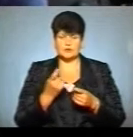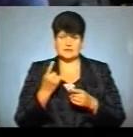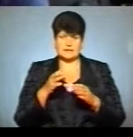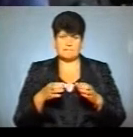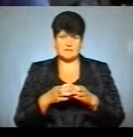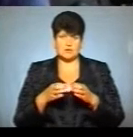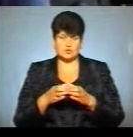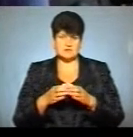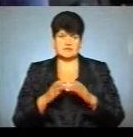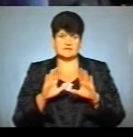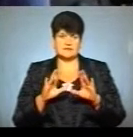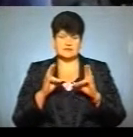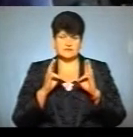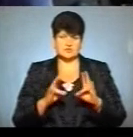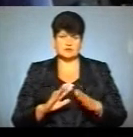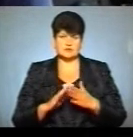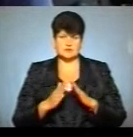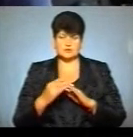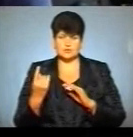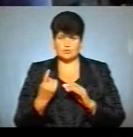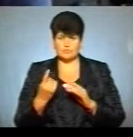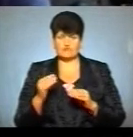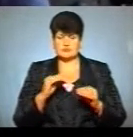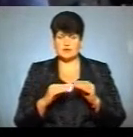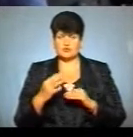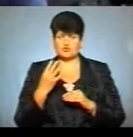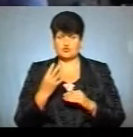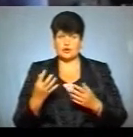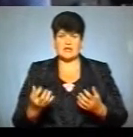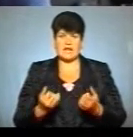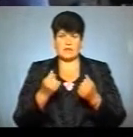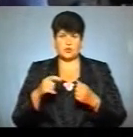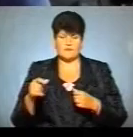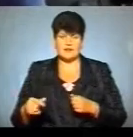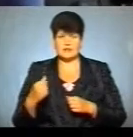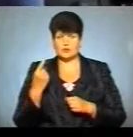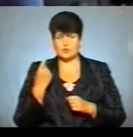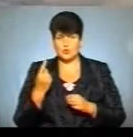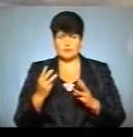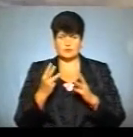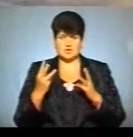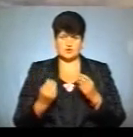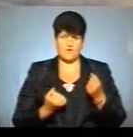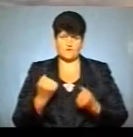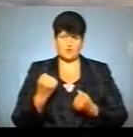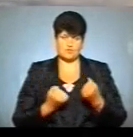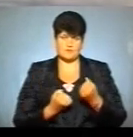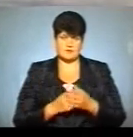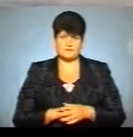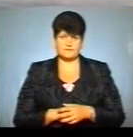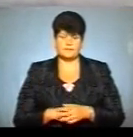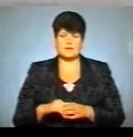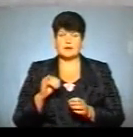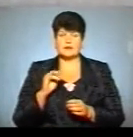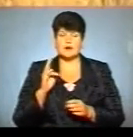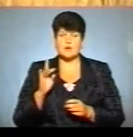надзвичайних ситуацій України в області у складі 4 рятувальників і 1 пожежного автомобіля. Ірина Крупа каже,